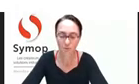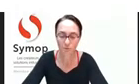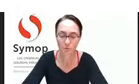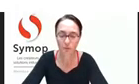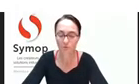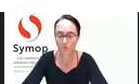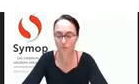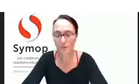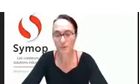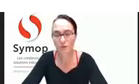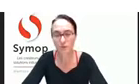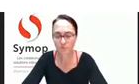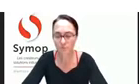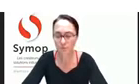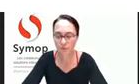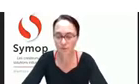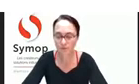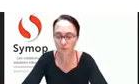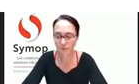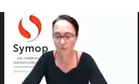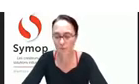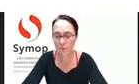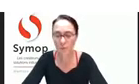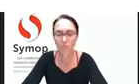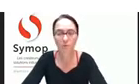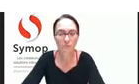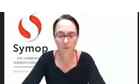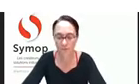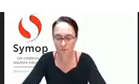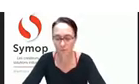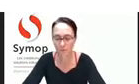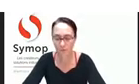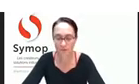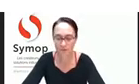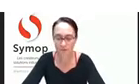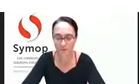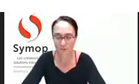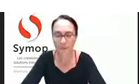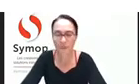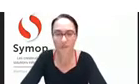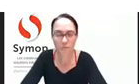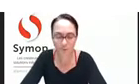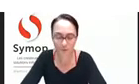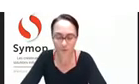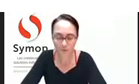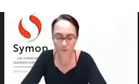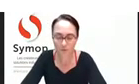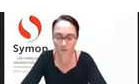cette subvention, nous avons des logiciels pour la fabrication, pour la conception et pour la maintenance.